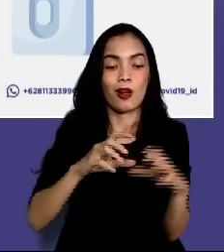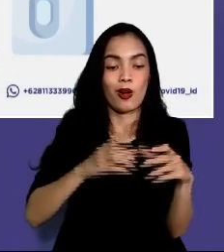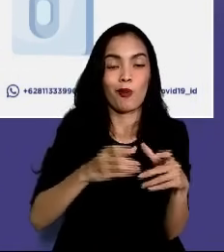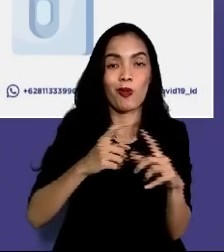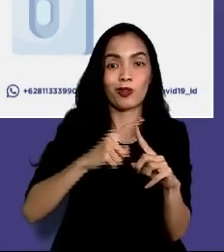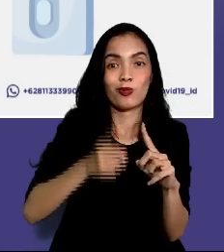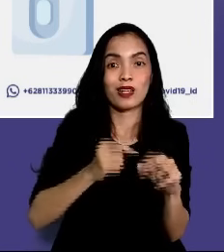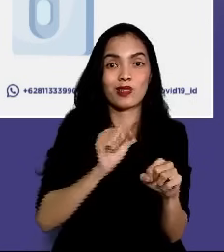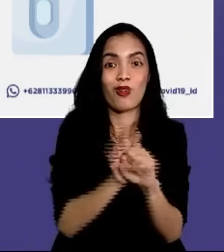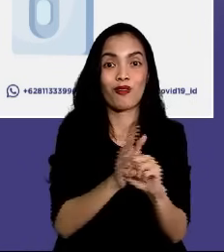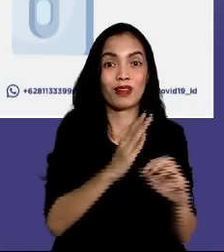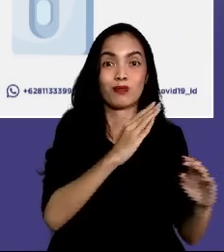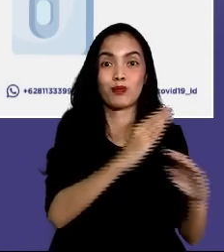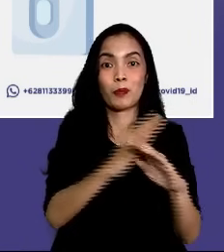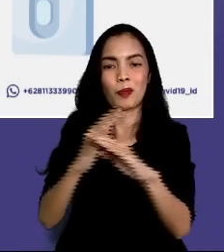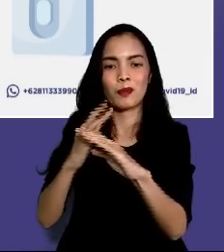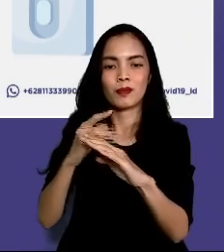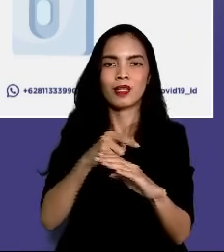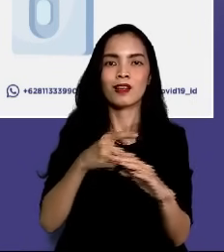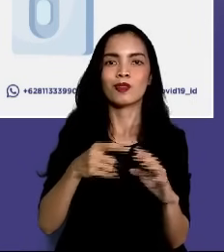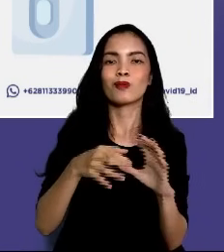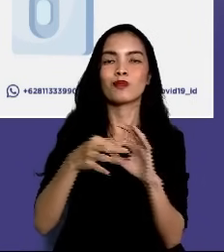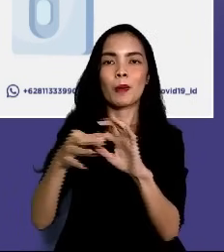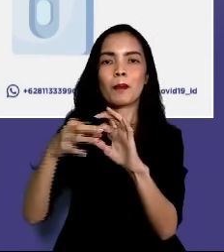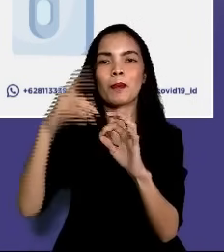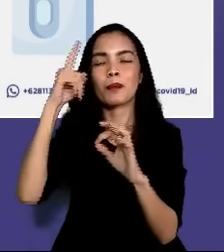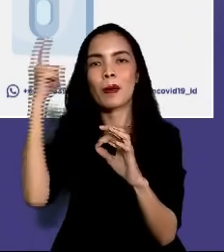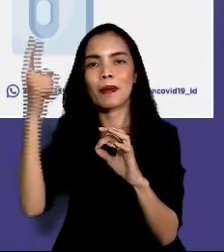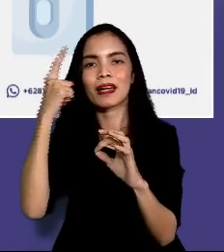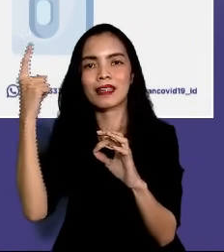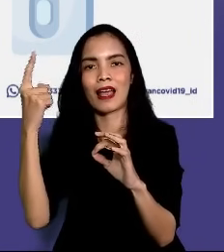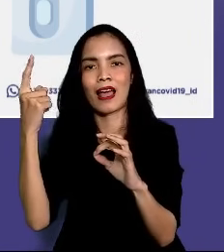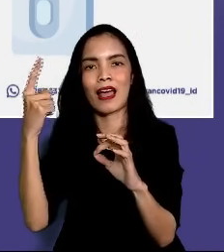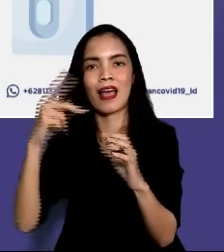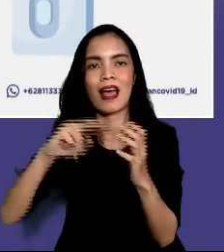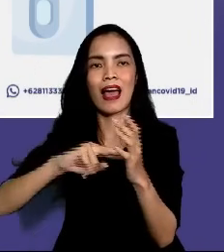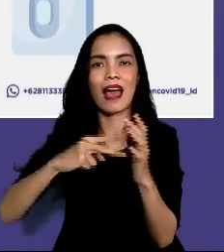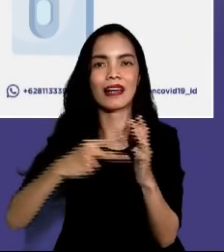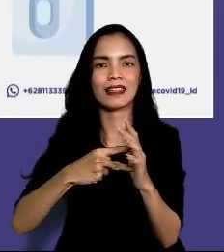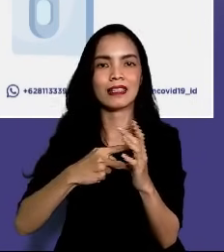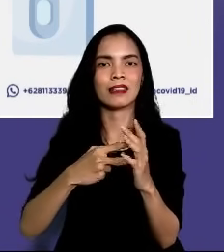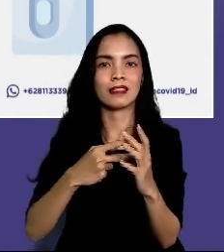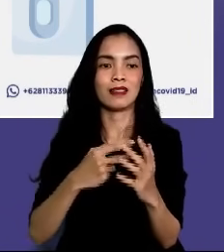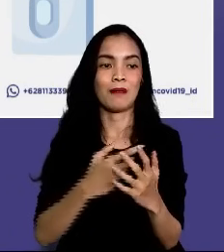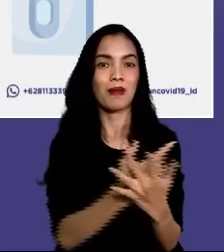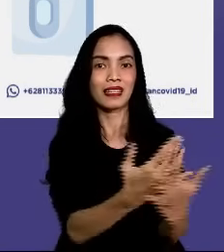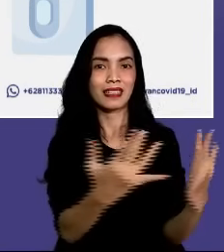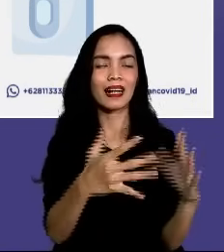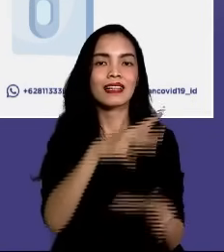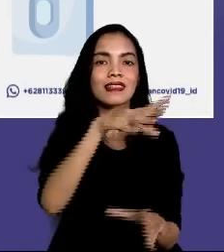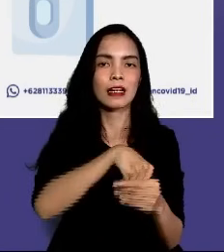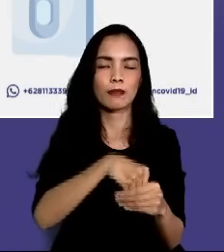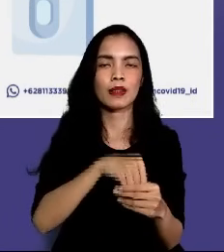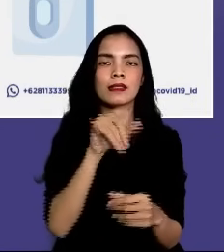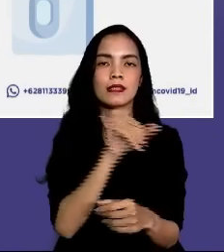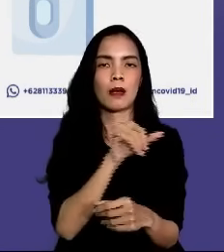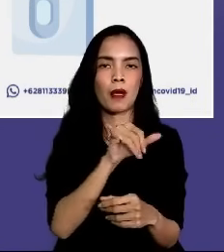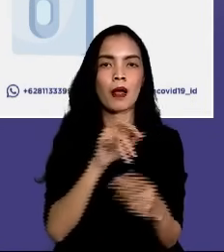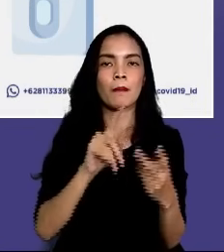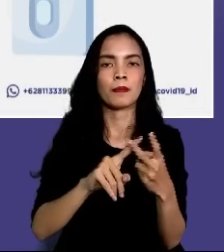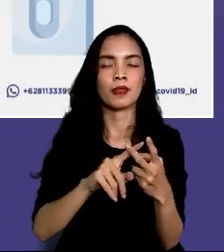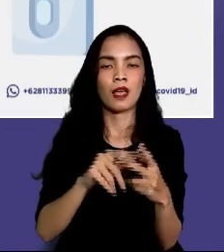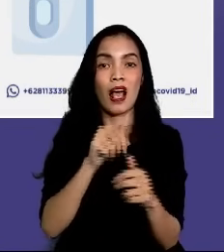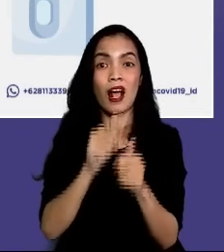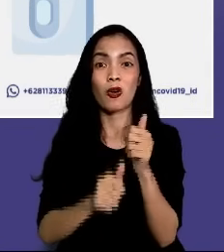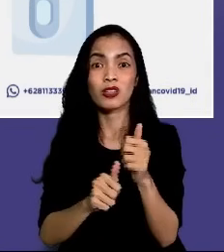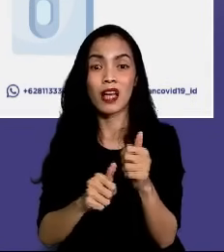struktur perpanjangan tangan pemerintah yang melibatkan partisipasi aktif dari unsur masyarakat. Anggota posko